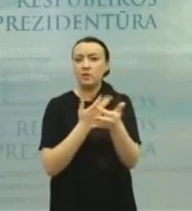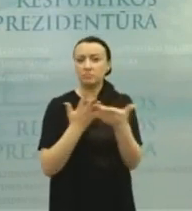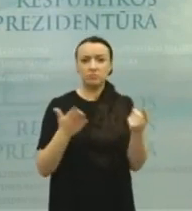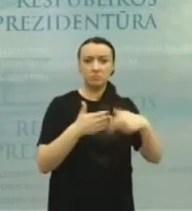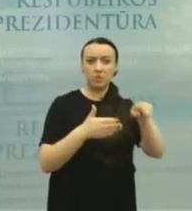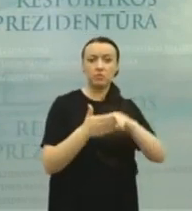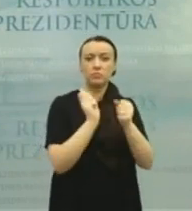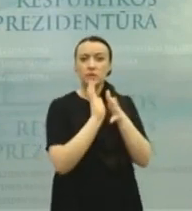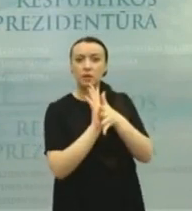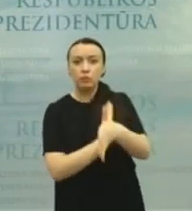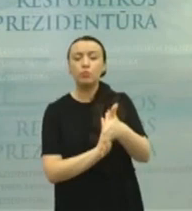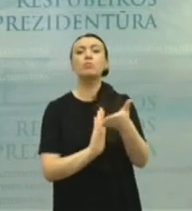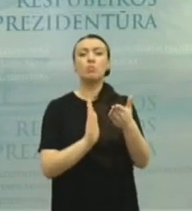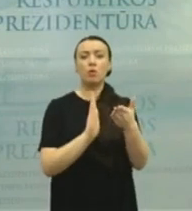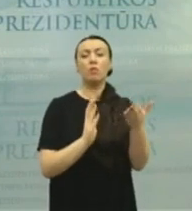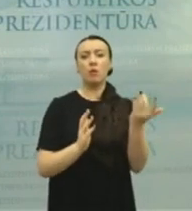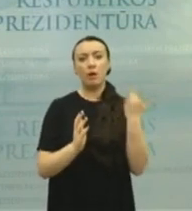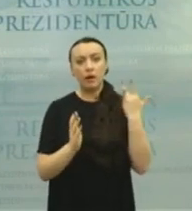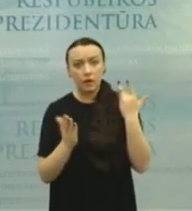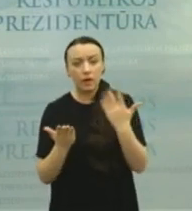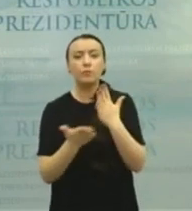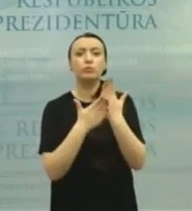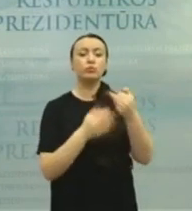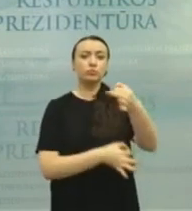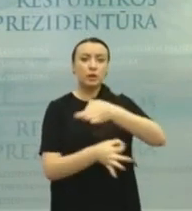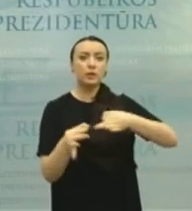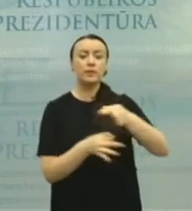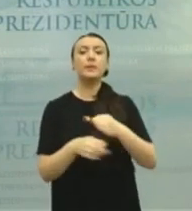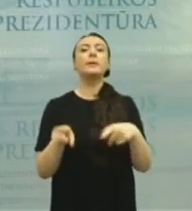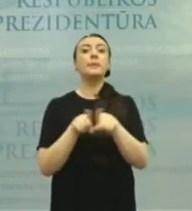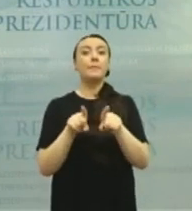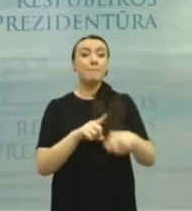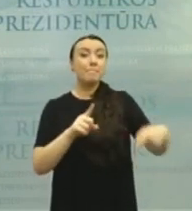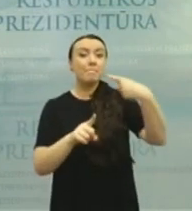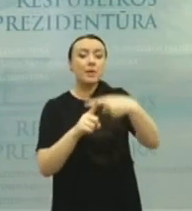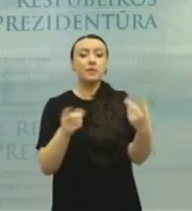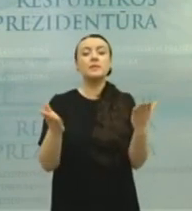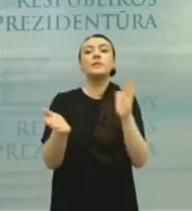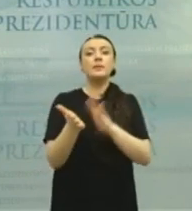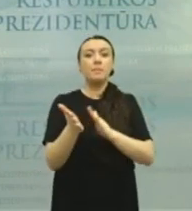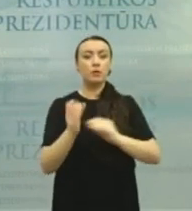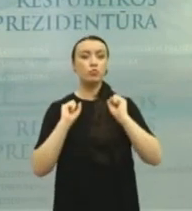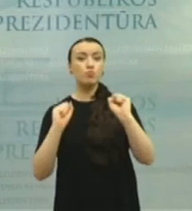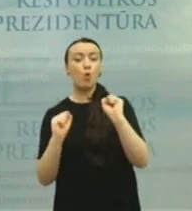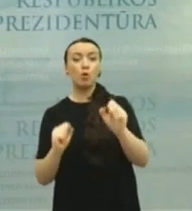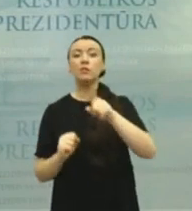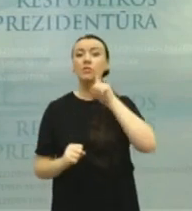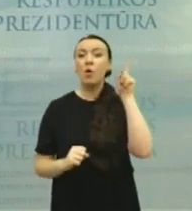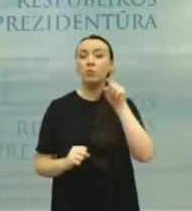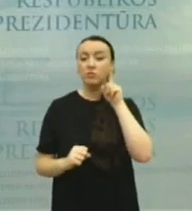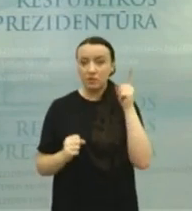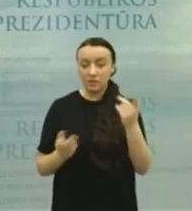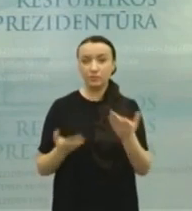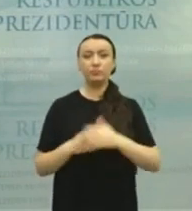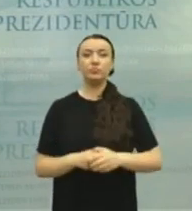tiek skaidrumo reikalavimai, na ir taip pat papildomos stipendijos sportininkams, jauniems sportininkams, taip